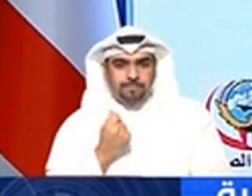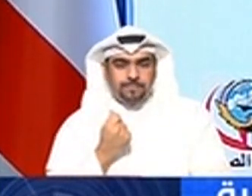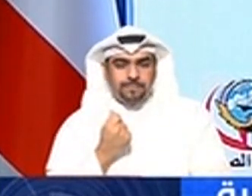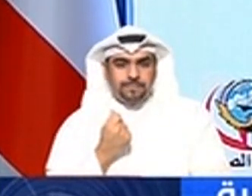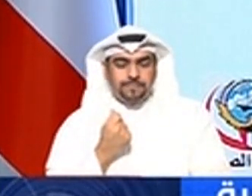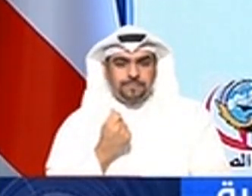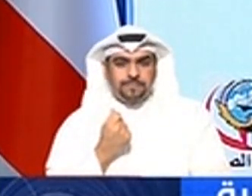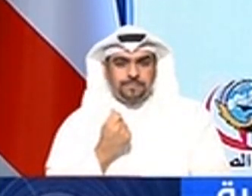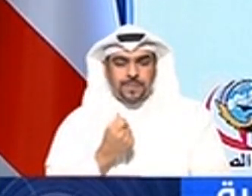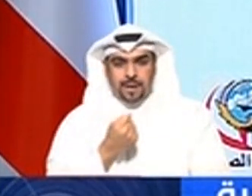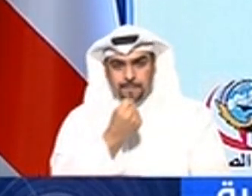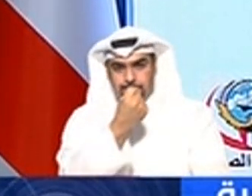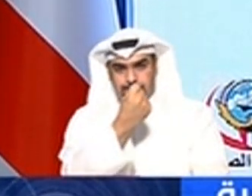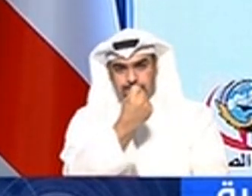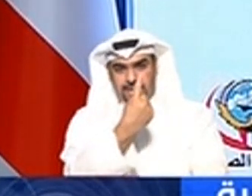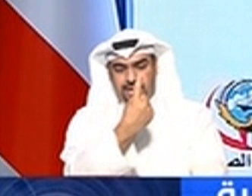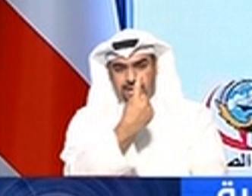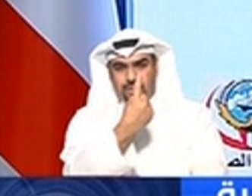عدد